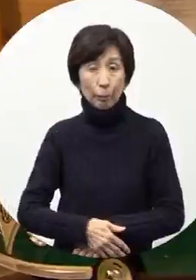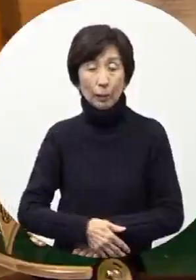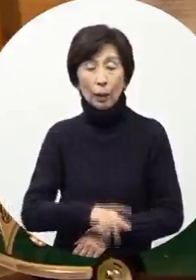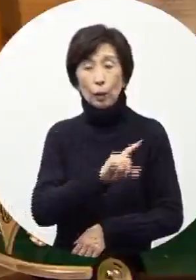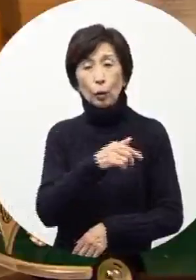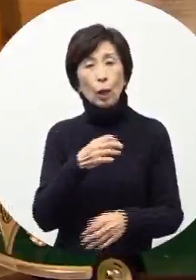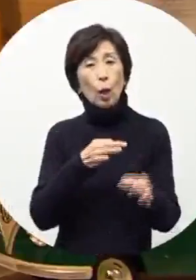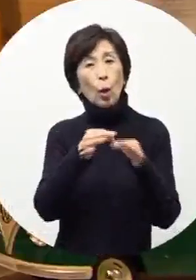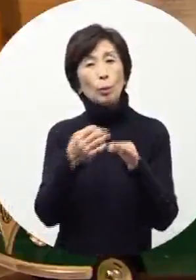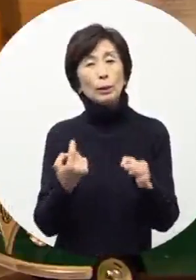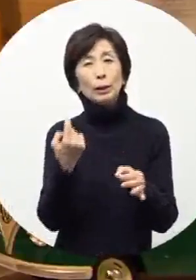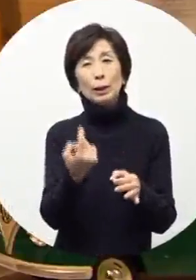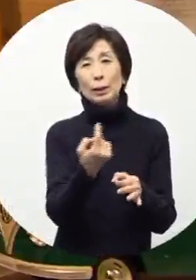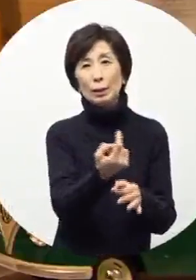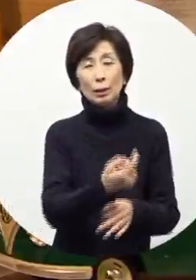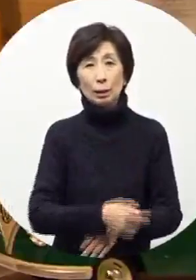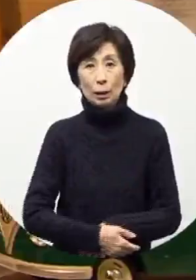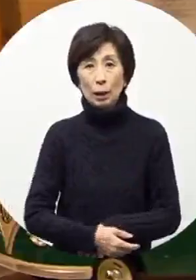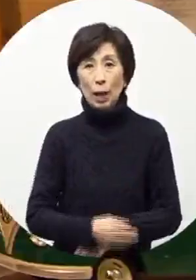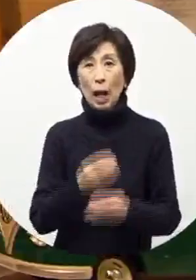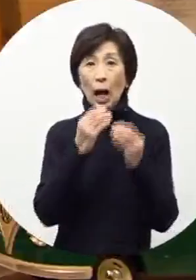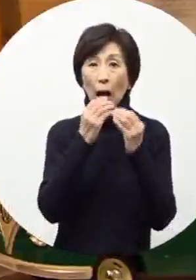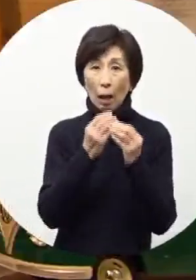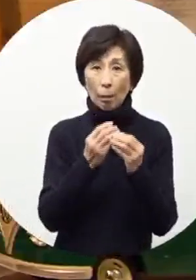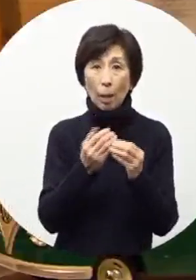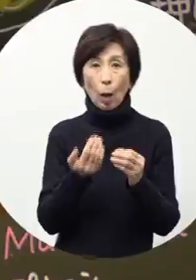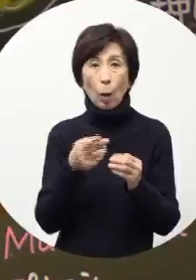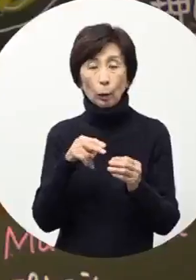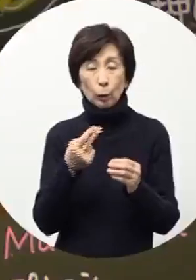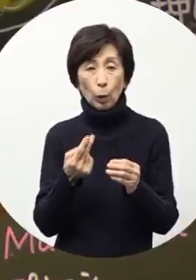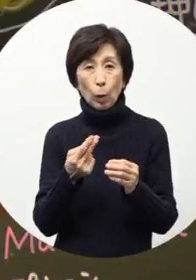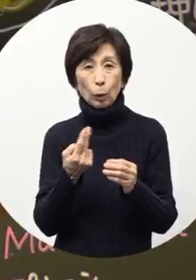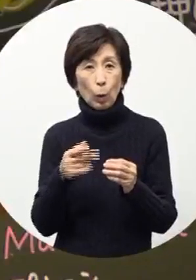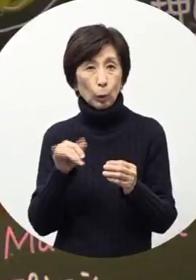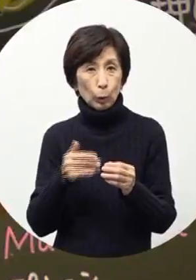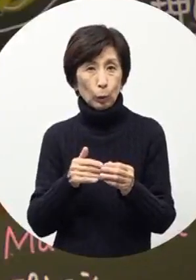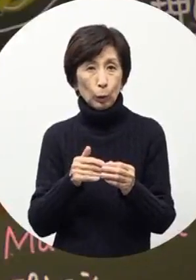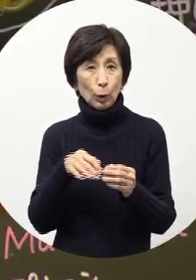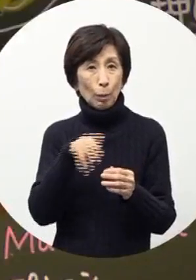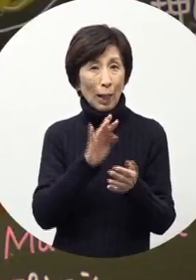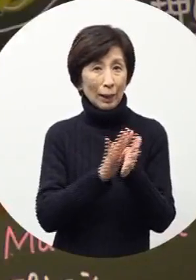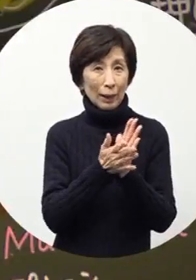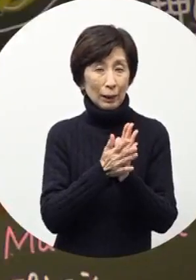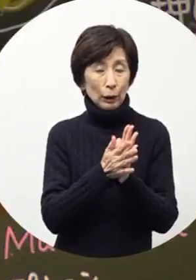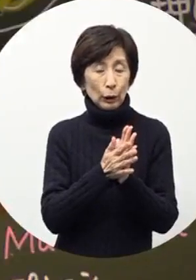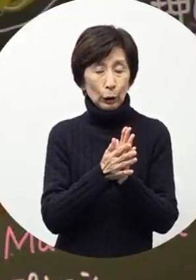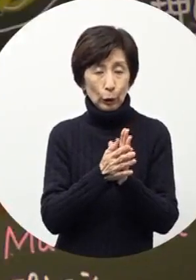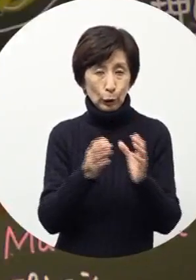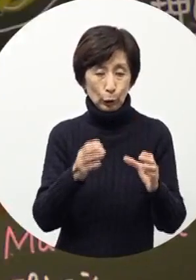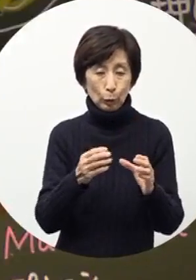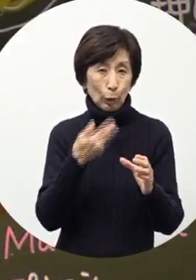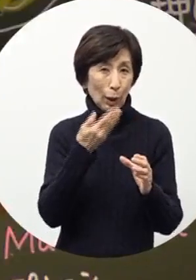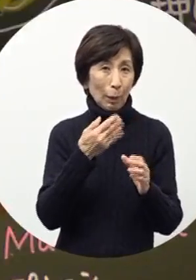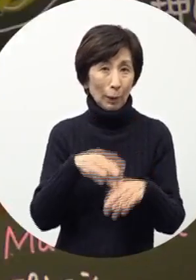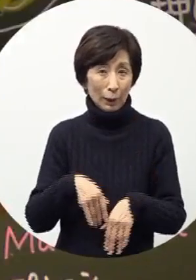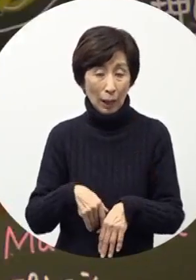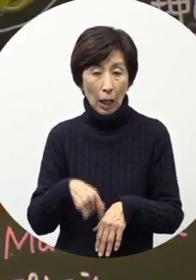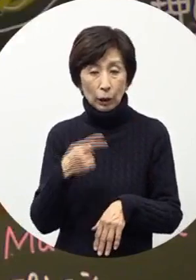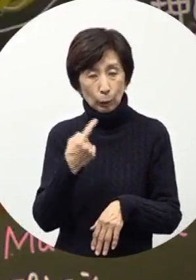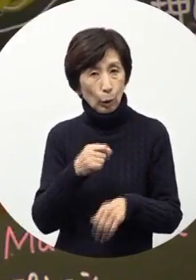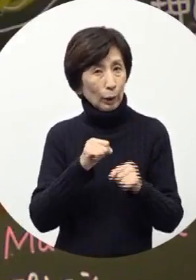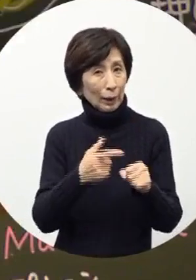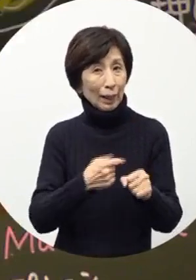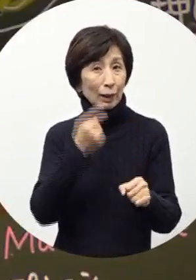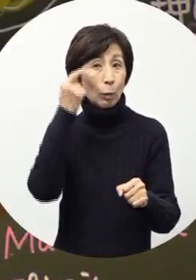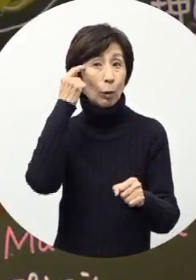店を回ったりとかして、まあ、そこでハンバーガーとかホットドッグ、まあ、マッケンチーズにも出会いまして、もうちょっと自分でもやりたいなって思いました。 じ